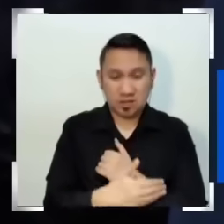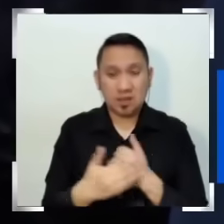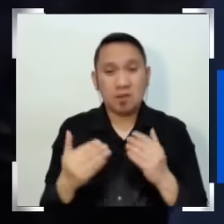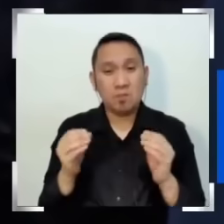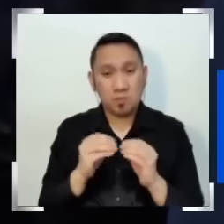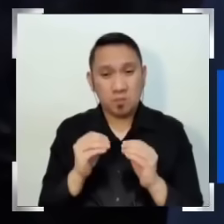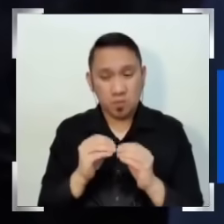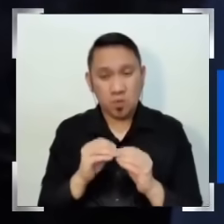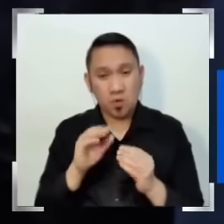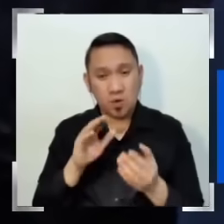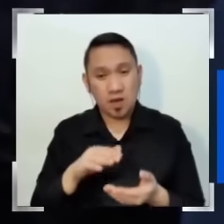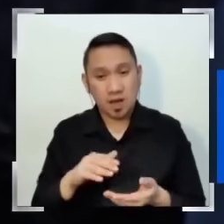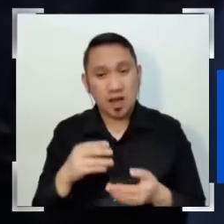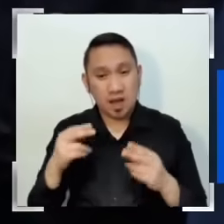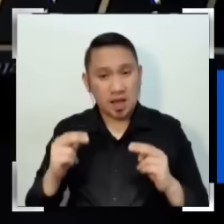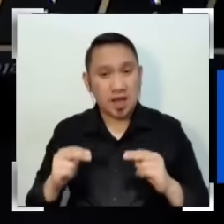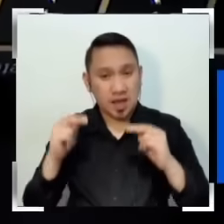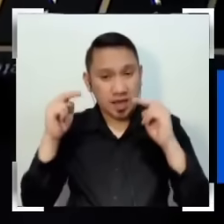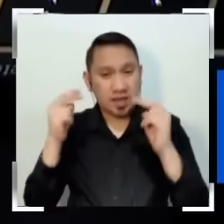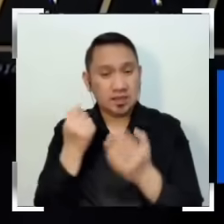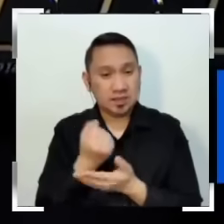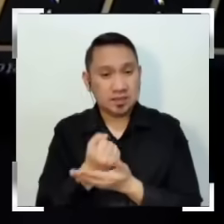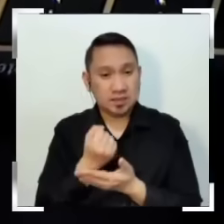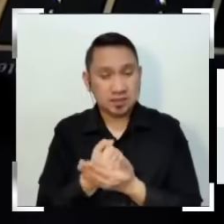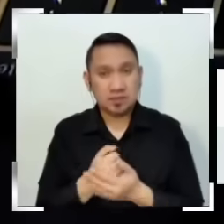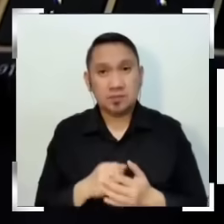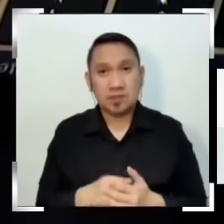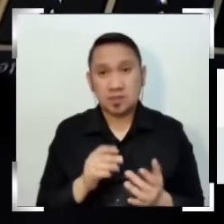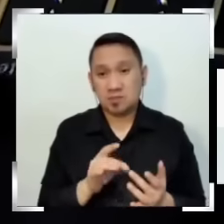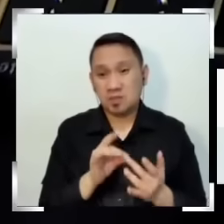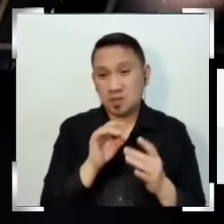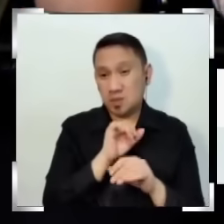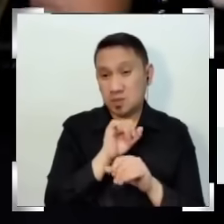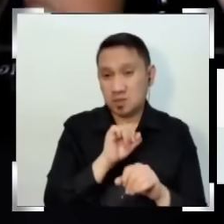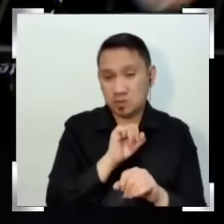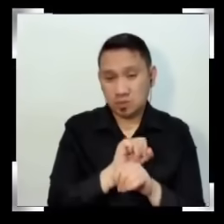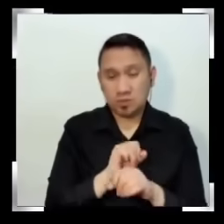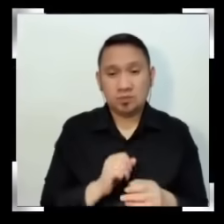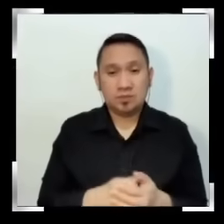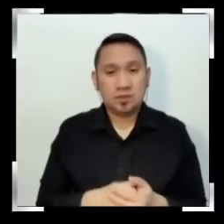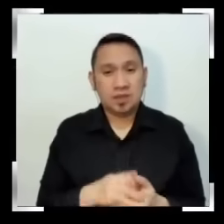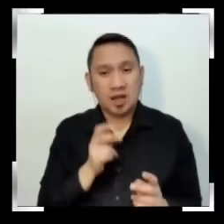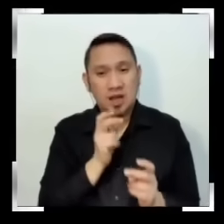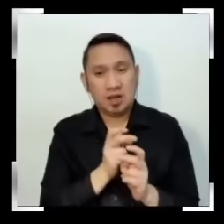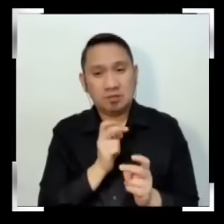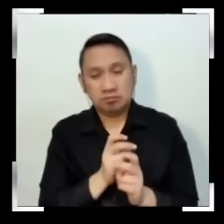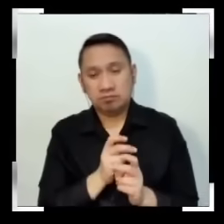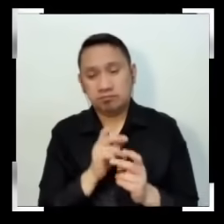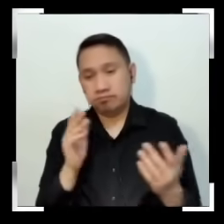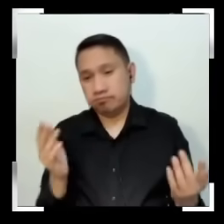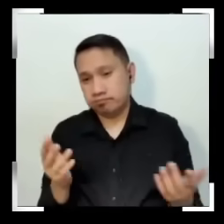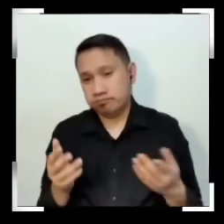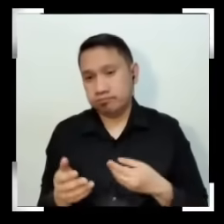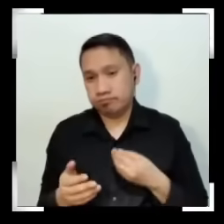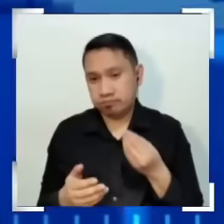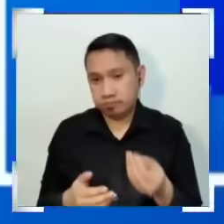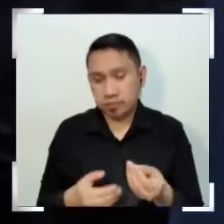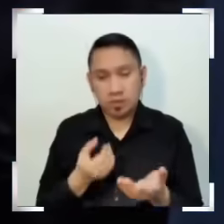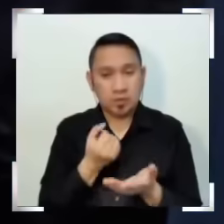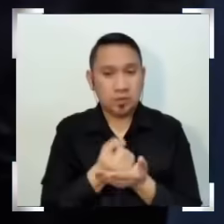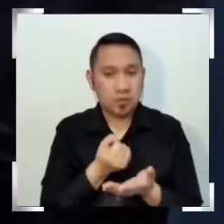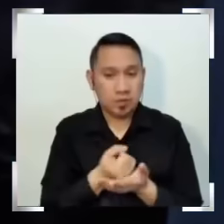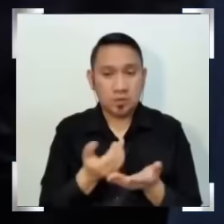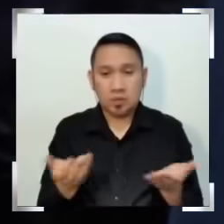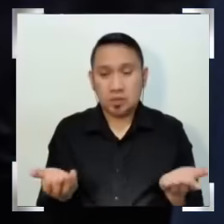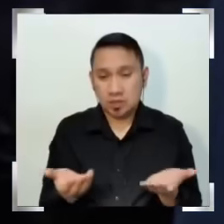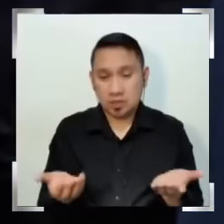mga talents, especially to Singapore. Hirap din daw ang gobyerno na tapatan ang kita ng private cybersecurity expert sa bansa. Hindi naman